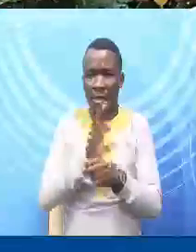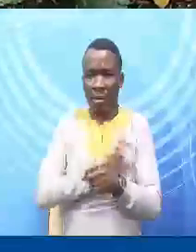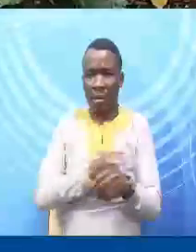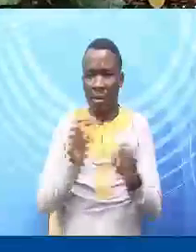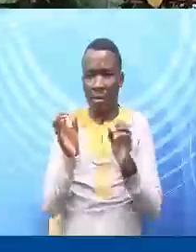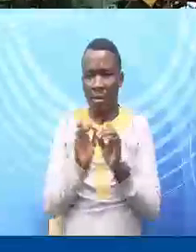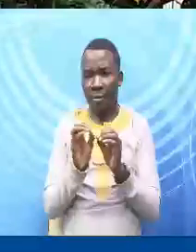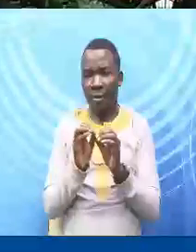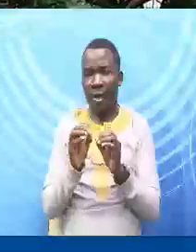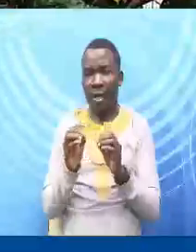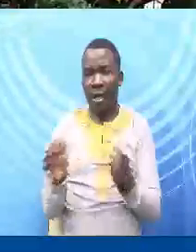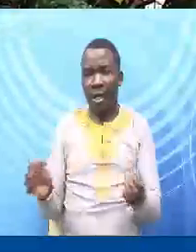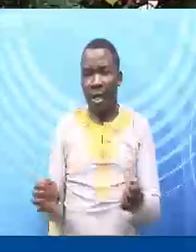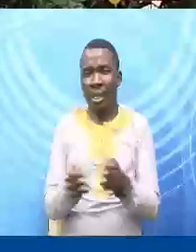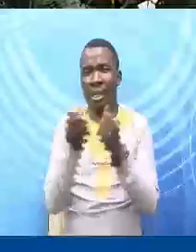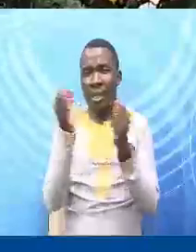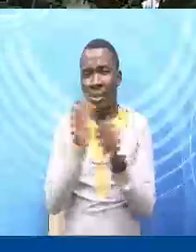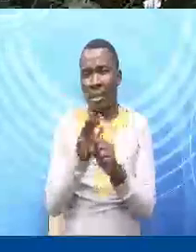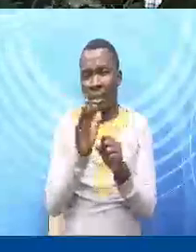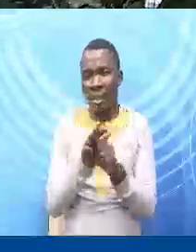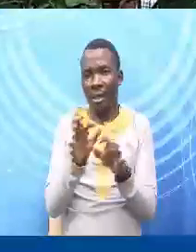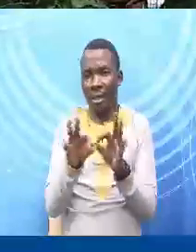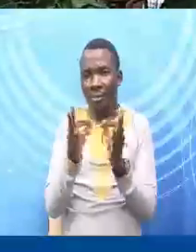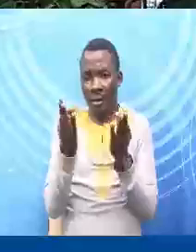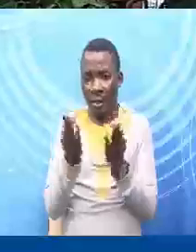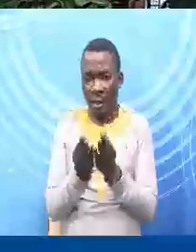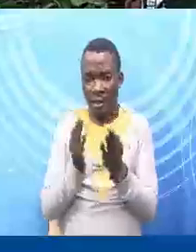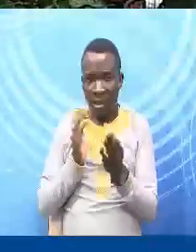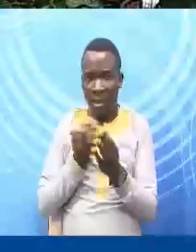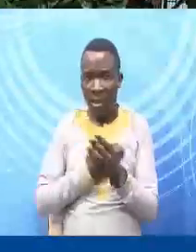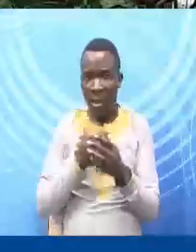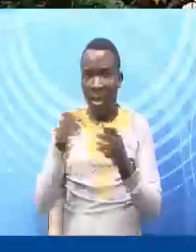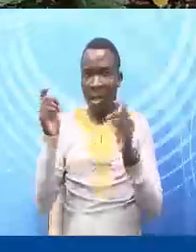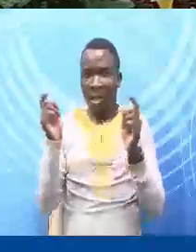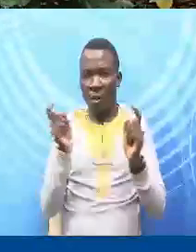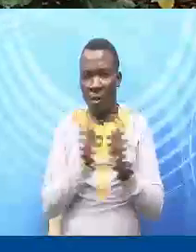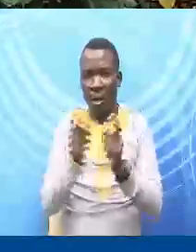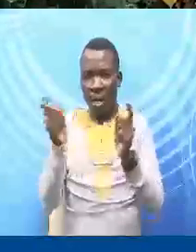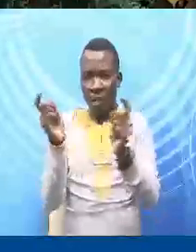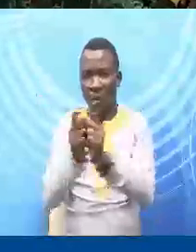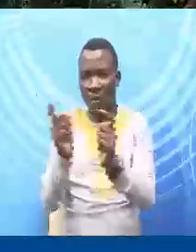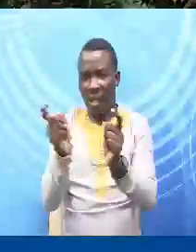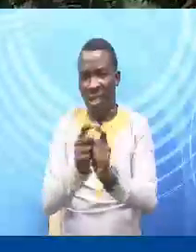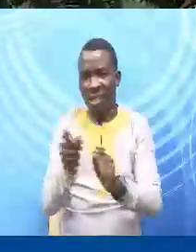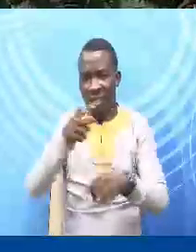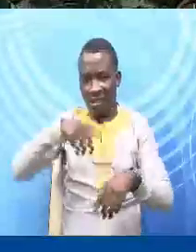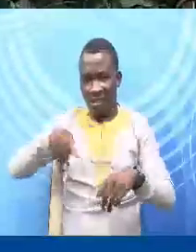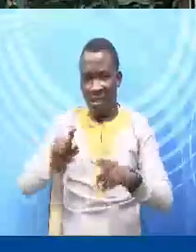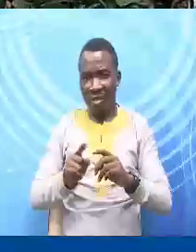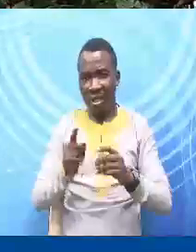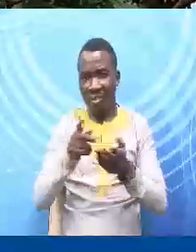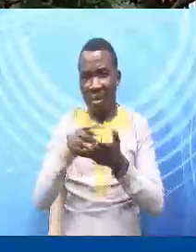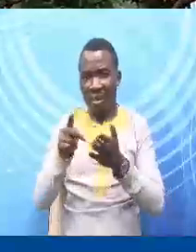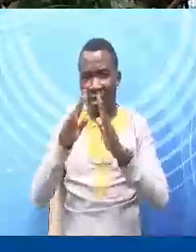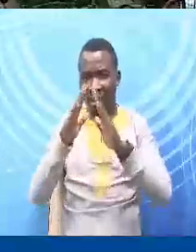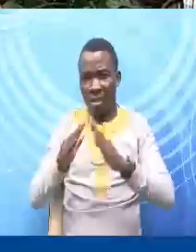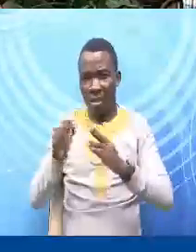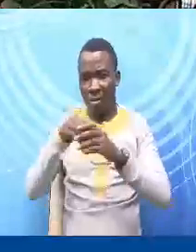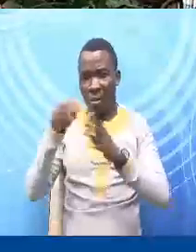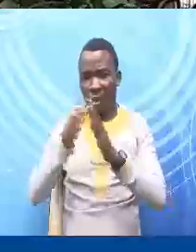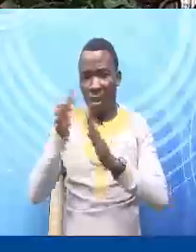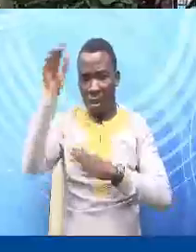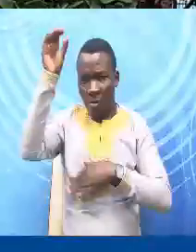nyinshi cyane. Imiryango yacu twarasonganye rwose n'abanga ririmo, twebwe turanakodesha mu mujyi wa Kigali, baradusohoye mu mazu